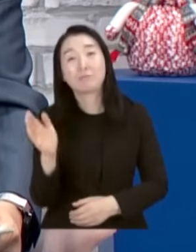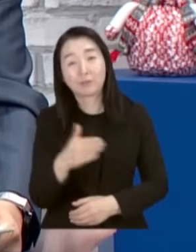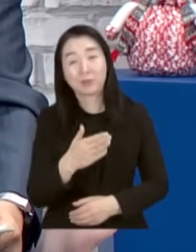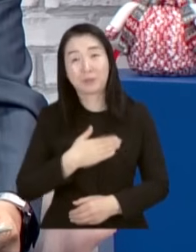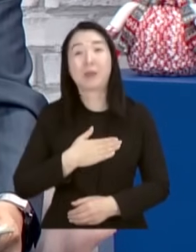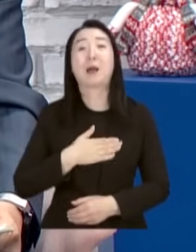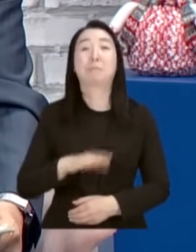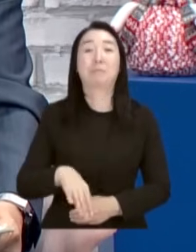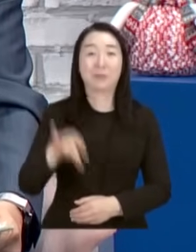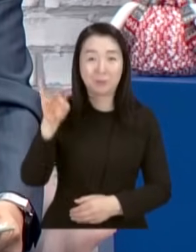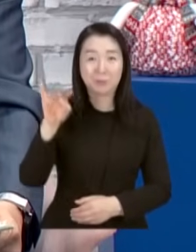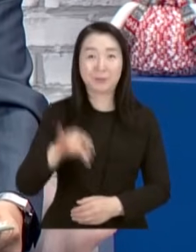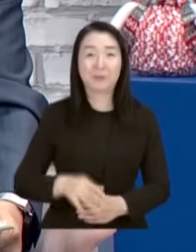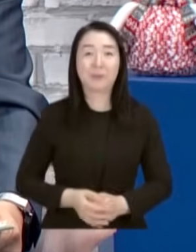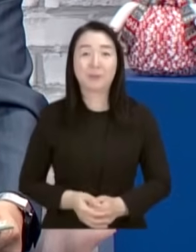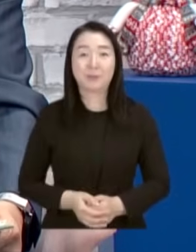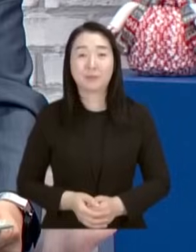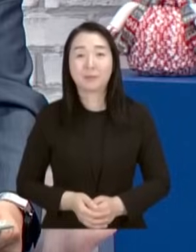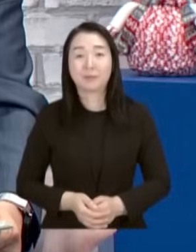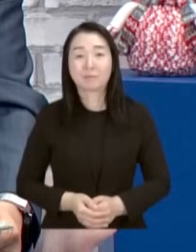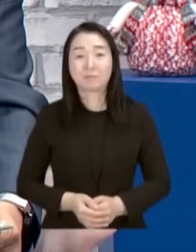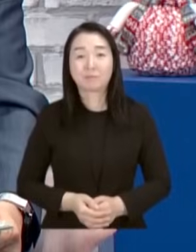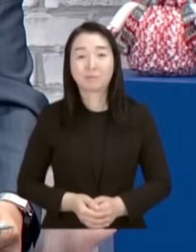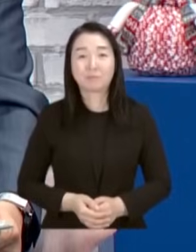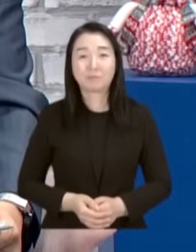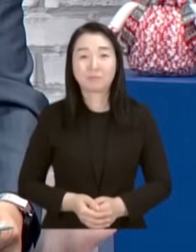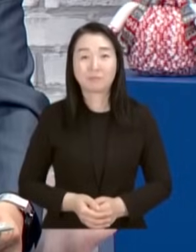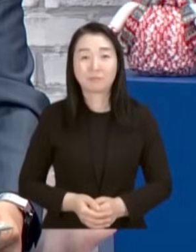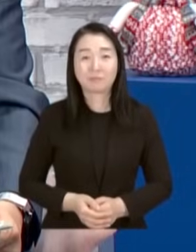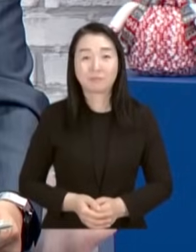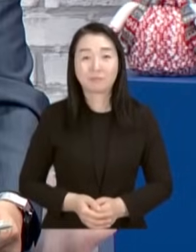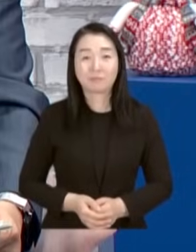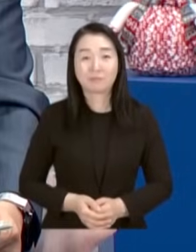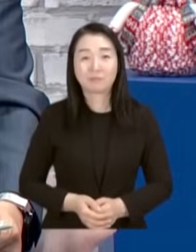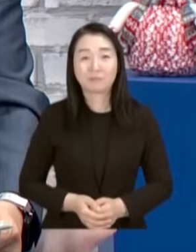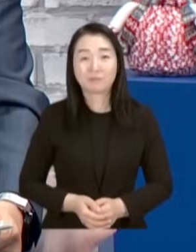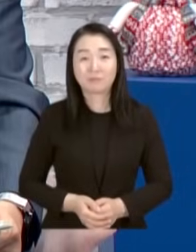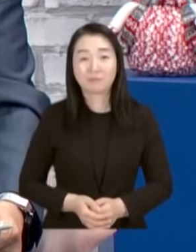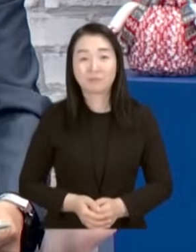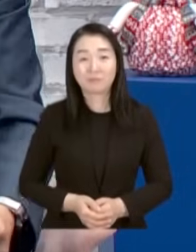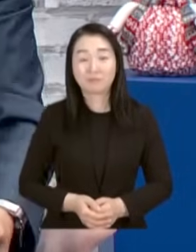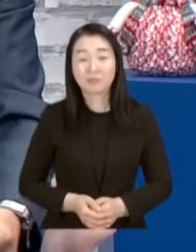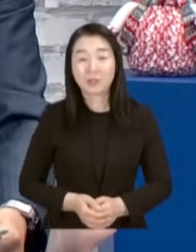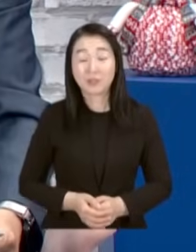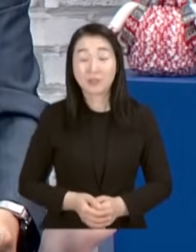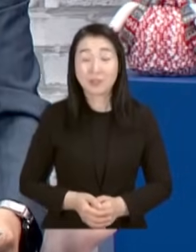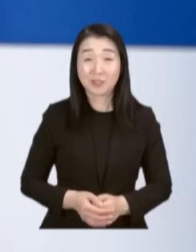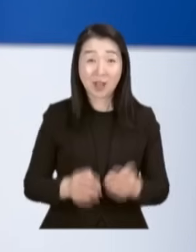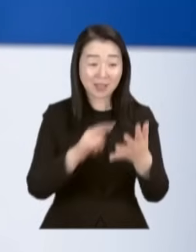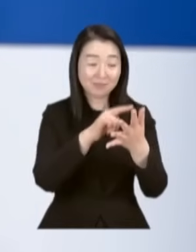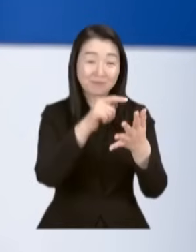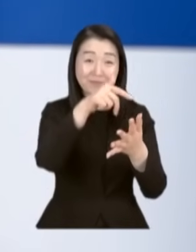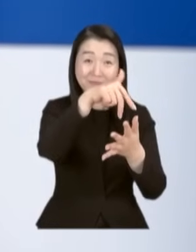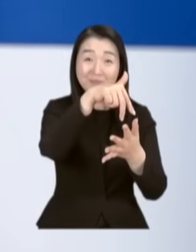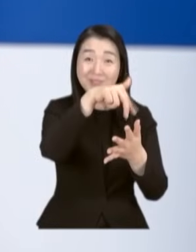것부터 나부터 나부터 그래요. 요거 저 써서 냉장고에 탁